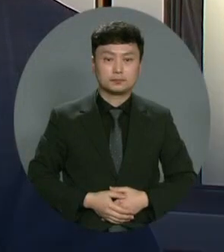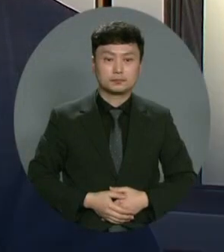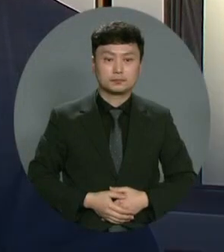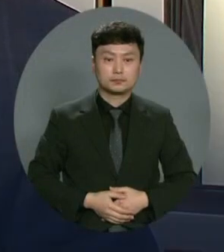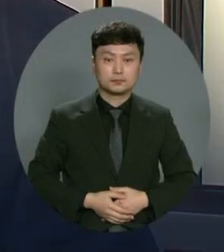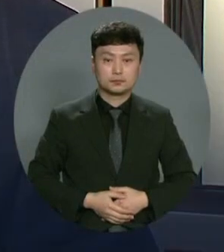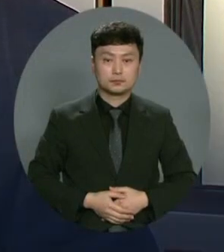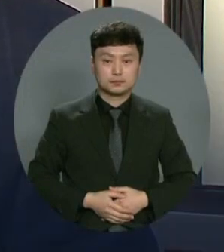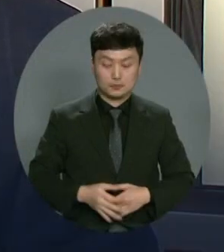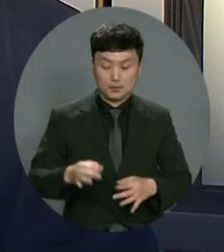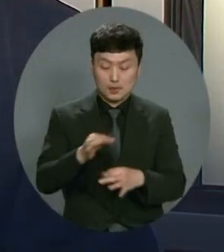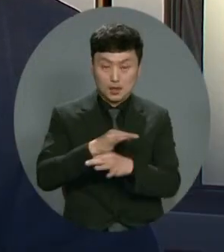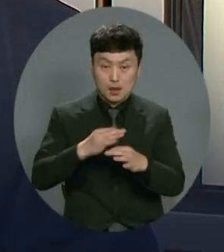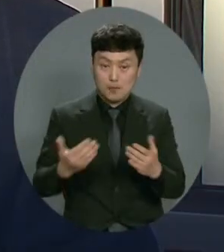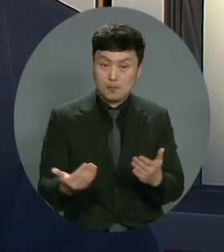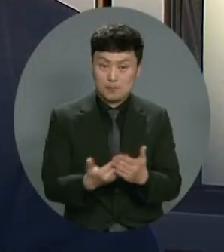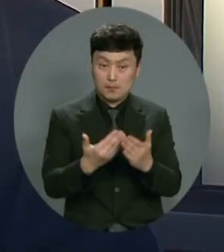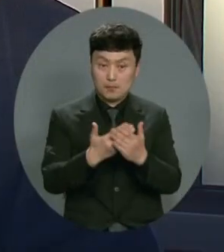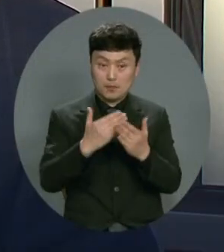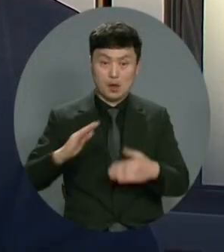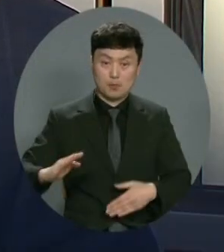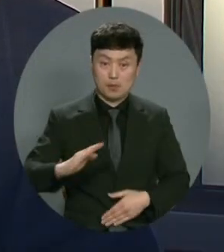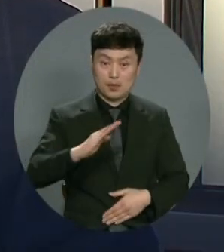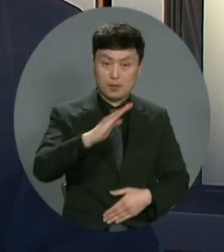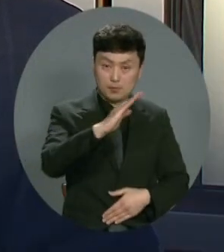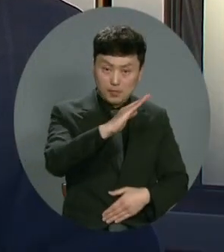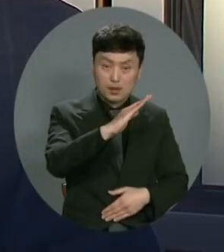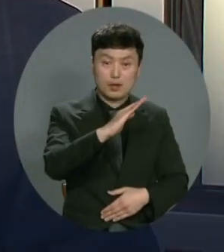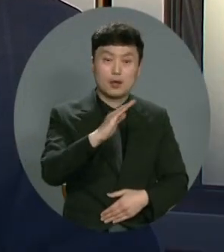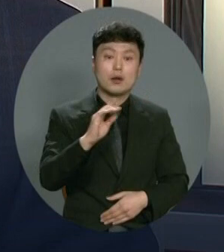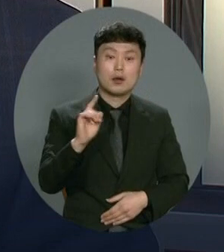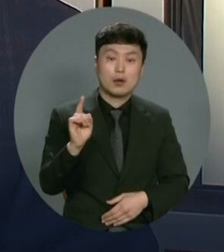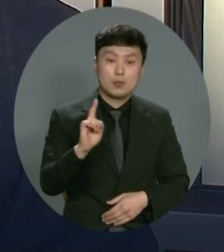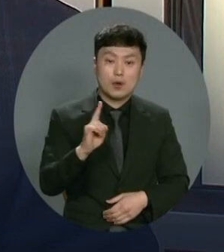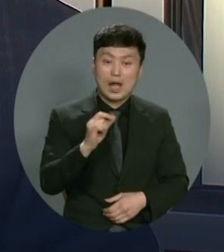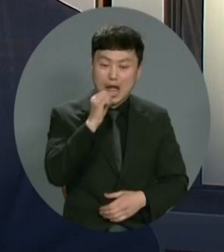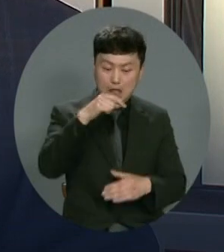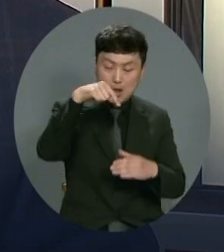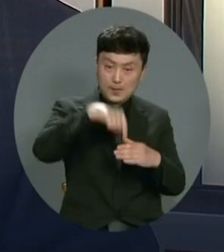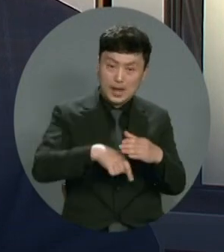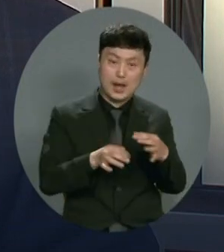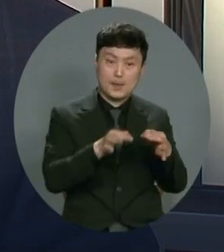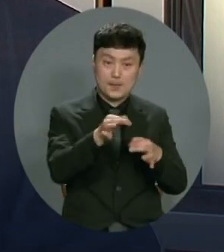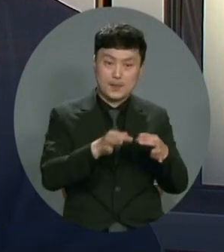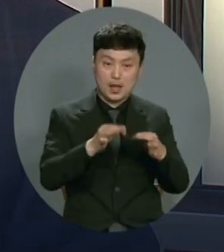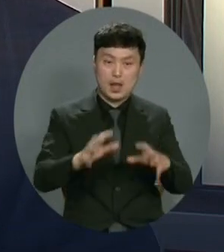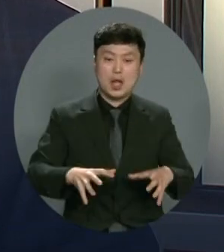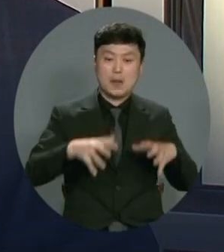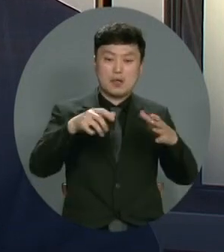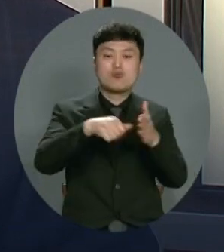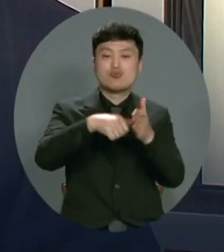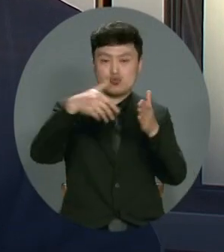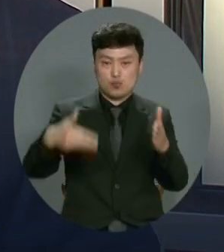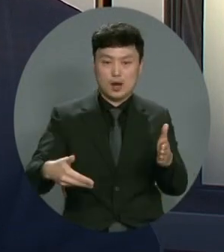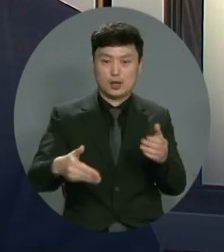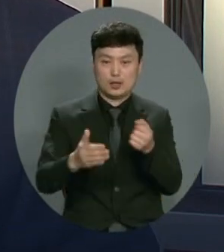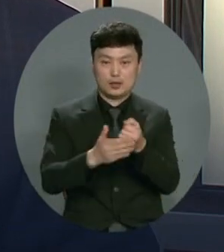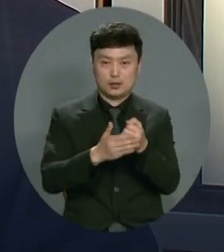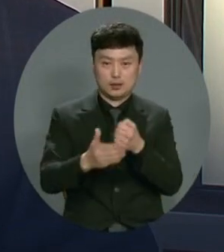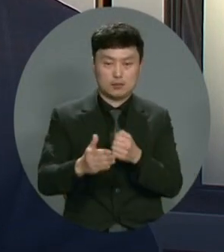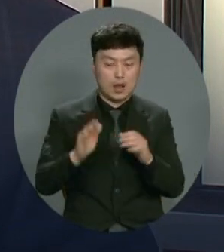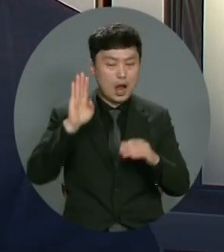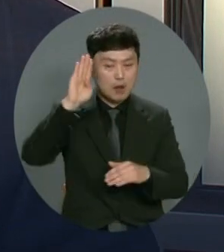동안 계속 두 자리 이상 성장세를 이어가고 있고요. 임플란트 시장 자체가 전 세계적으로 아주 유명한 시장이기 때문에